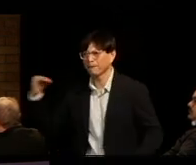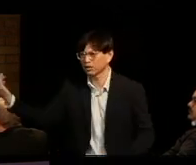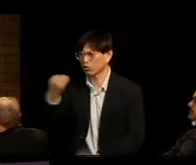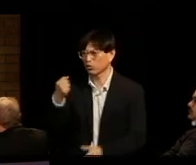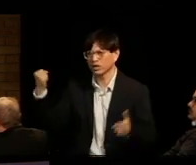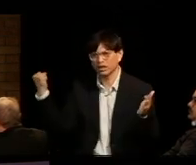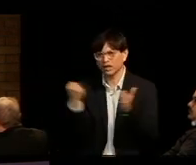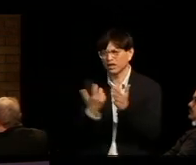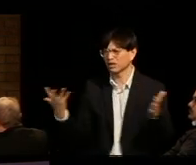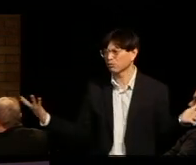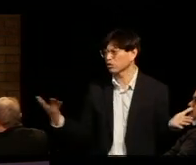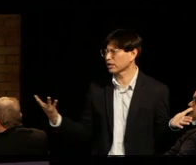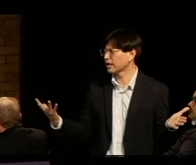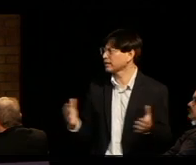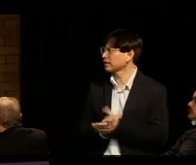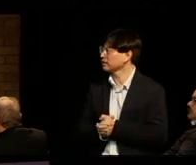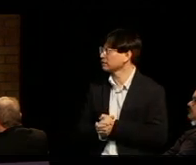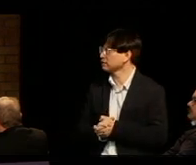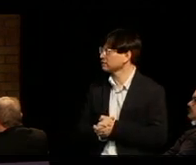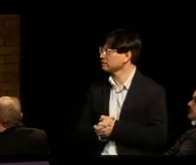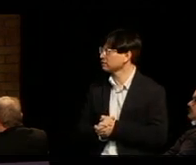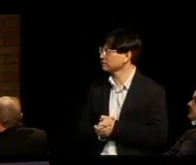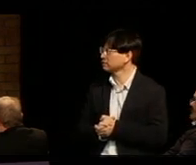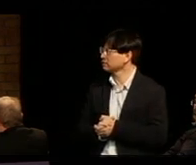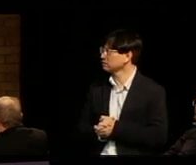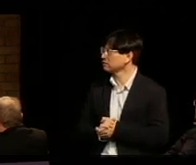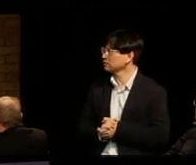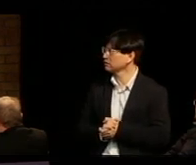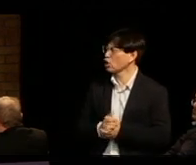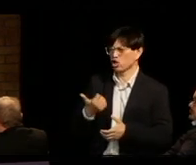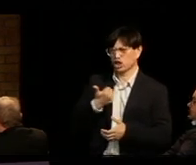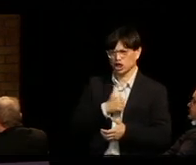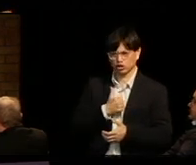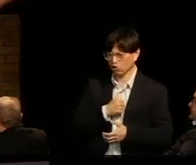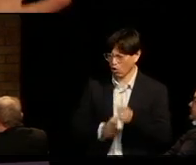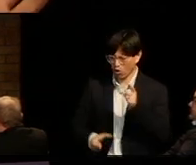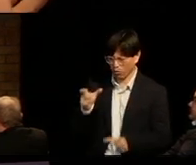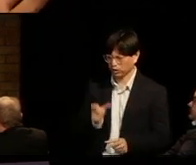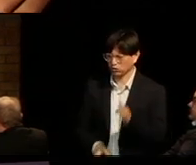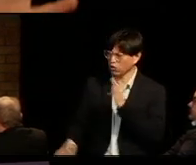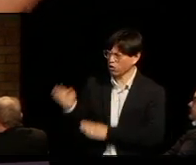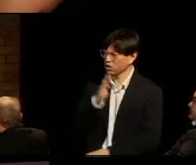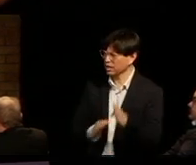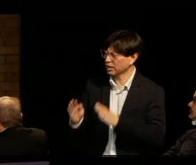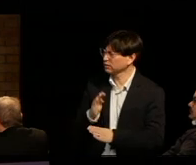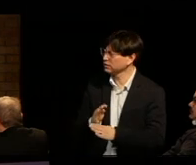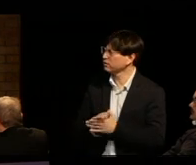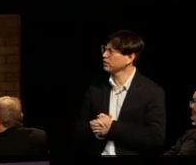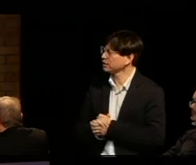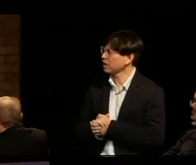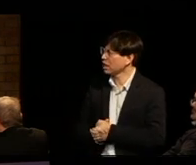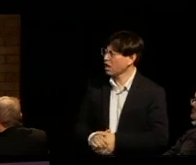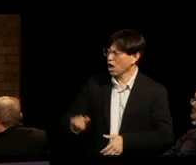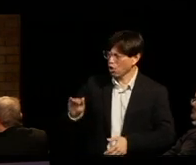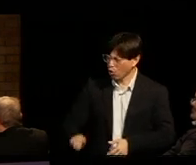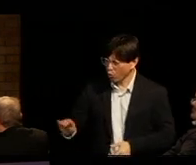fondamentale no cioè non è una cosa settoriale Ah certo con quel bambino